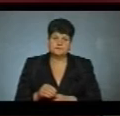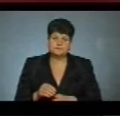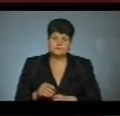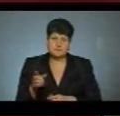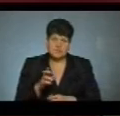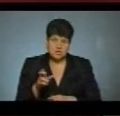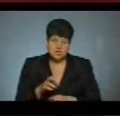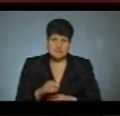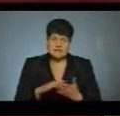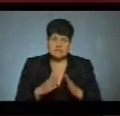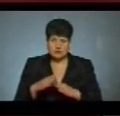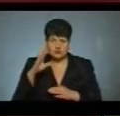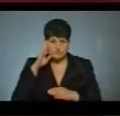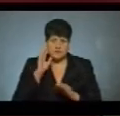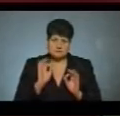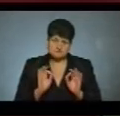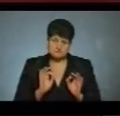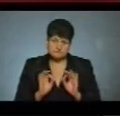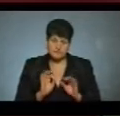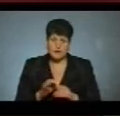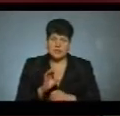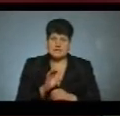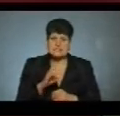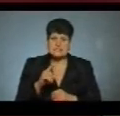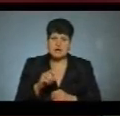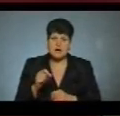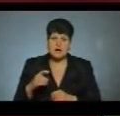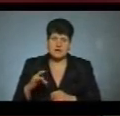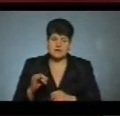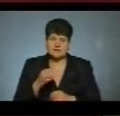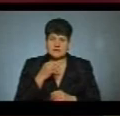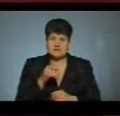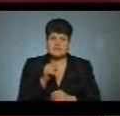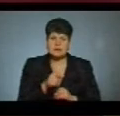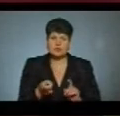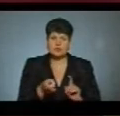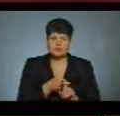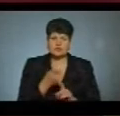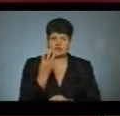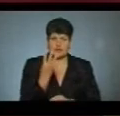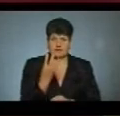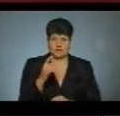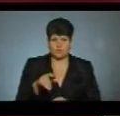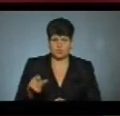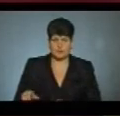його словами, стан чоловіка стабільний. Олег Захарків розповів, з ним контактували 4